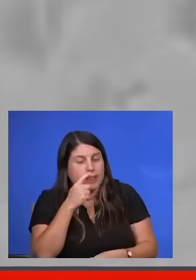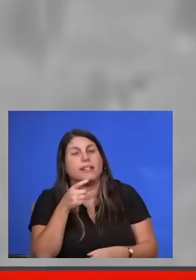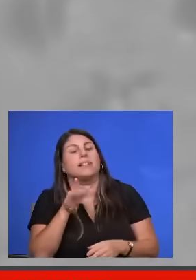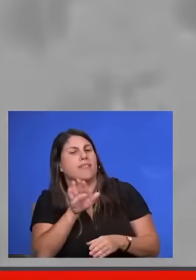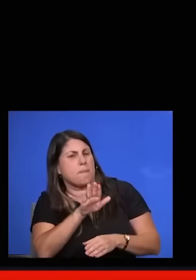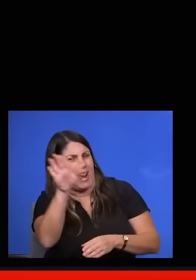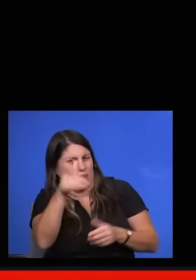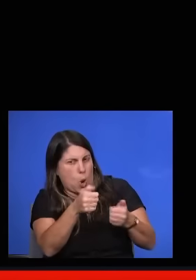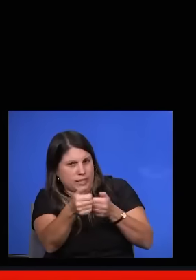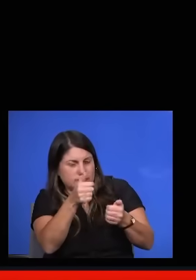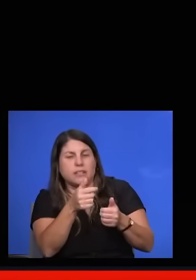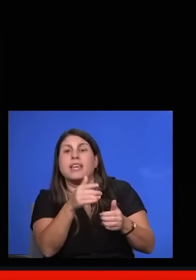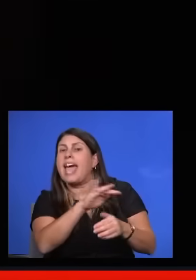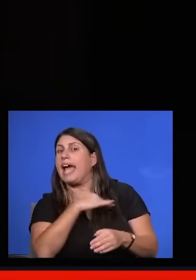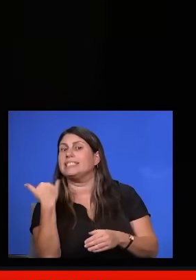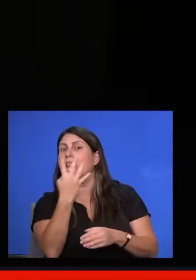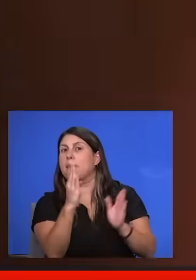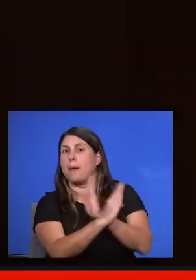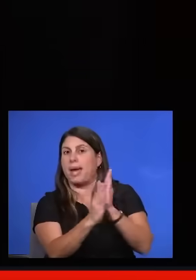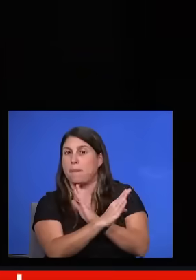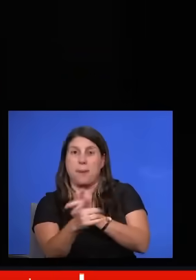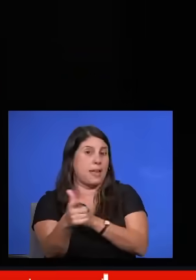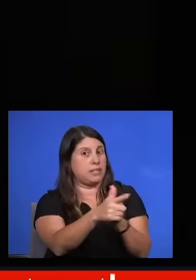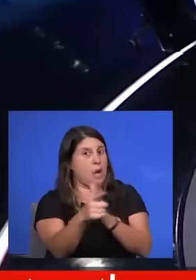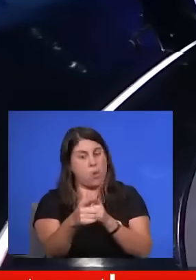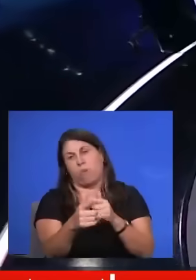מחבלים שירו על כוחותינו במהלך מעצר מבוקשים.